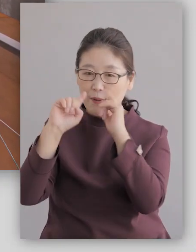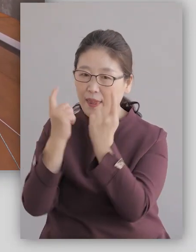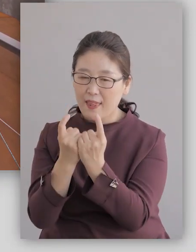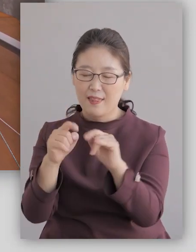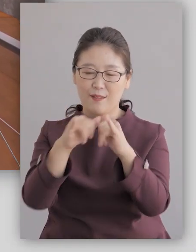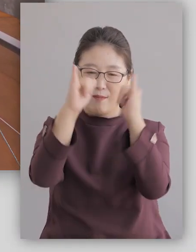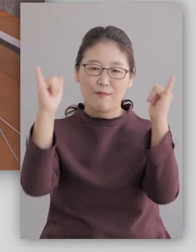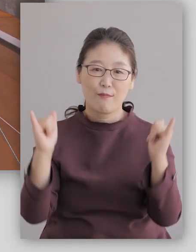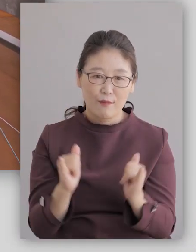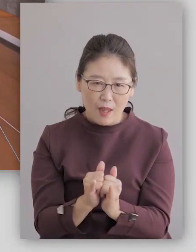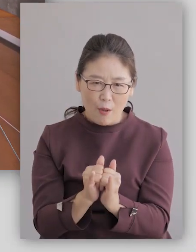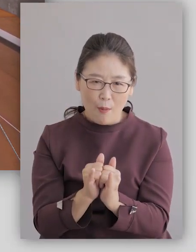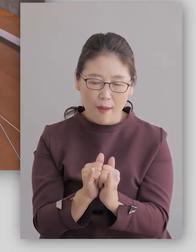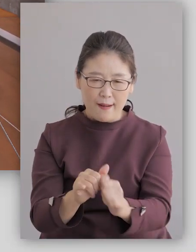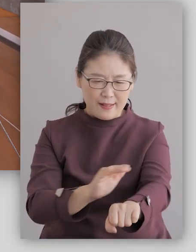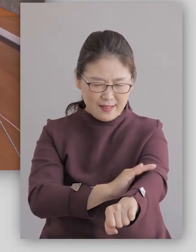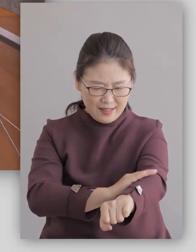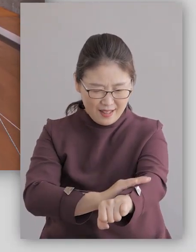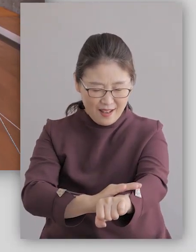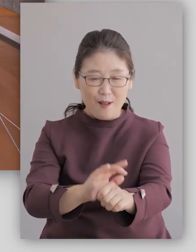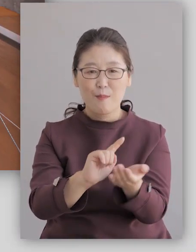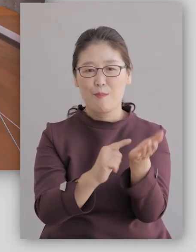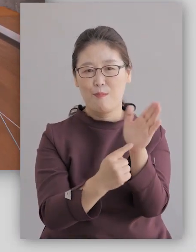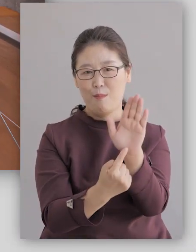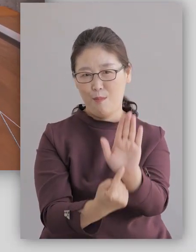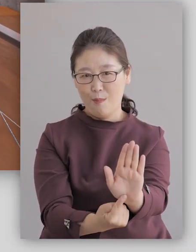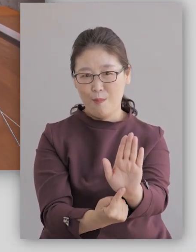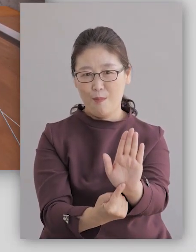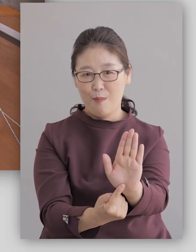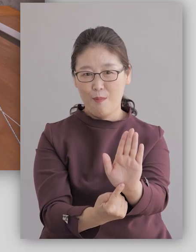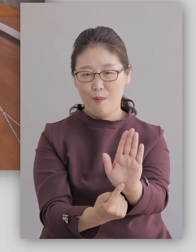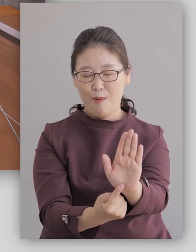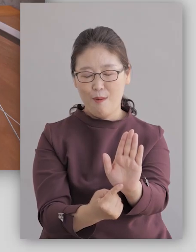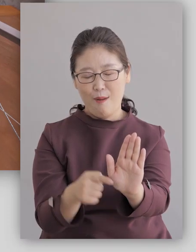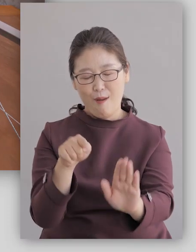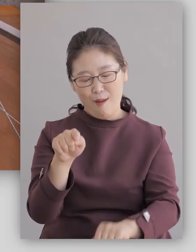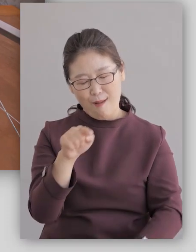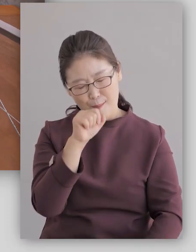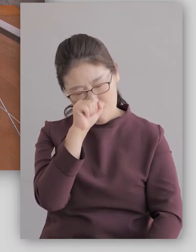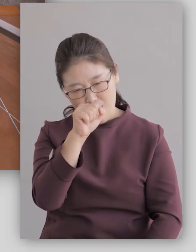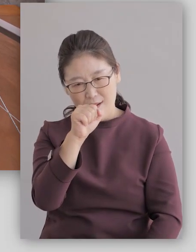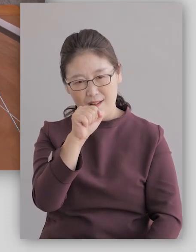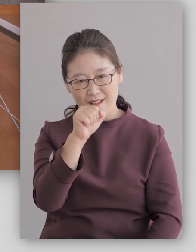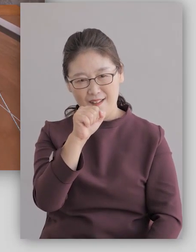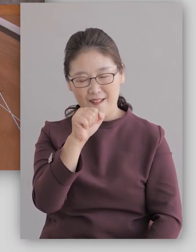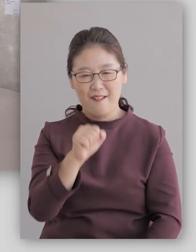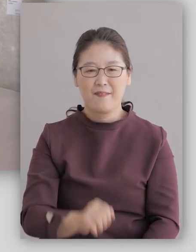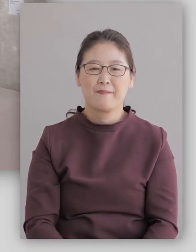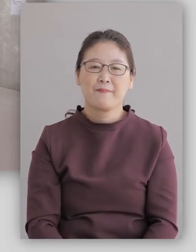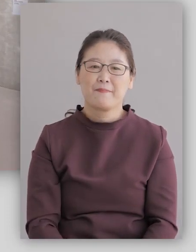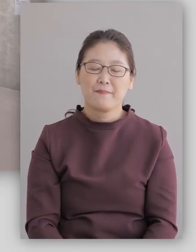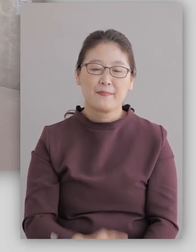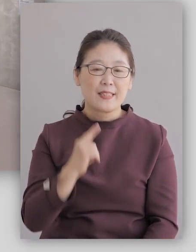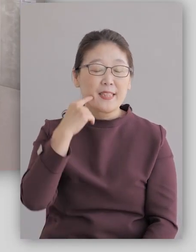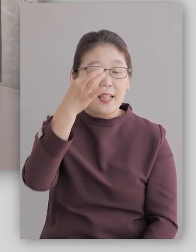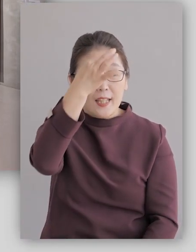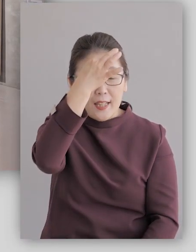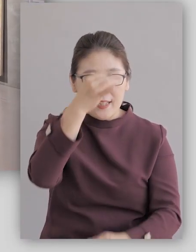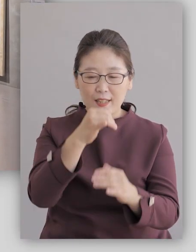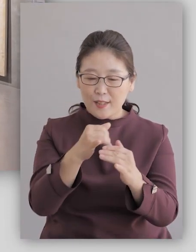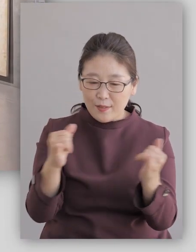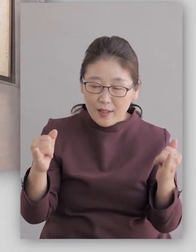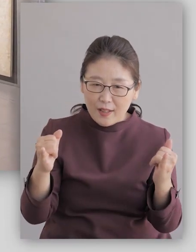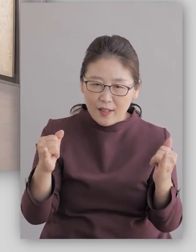부분을 은유적으로 표현한 부분에서 굉장히 좋은 어떤 그 역할을 해주셨습니다. 예술가들은 어떤